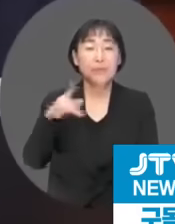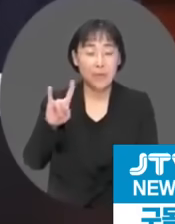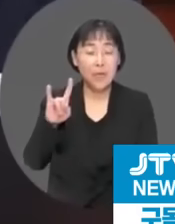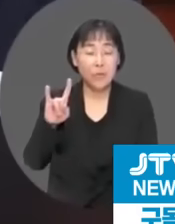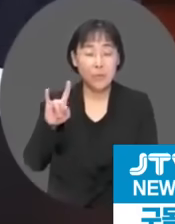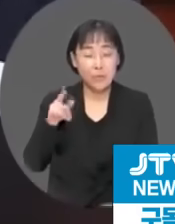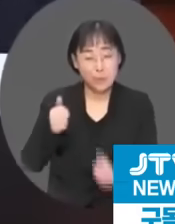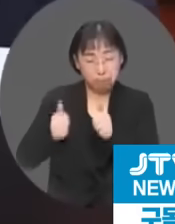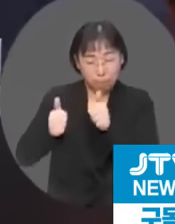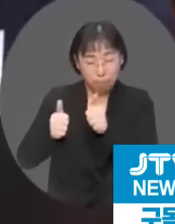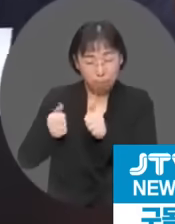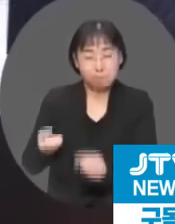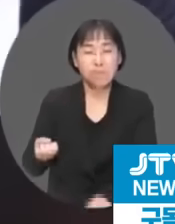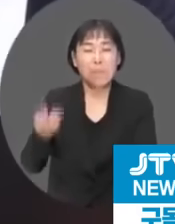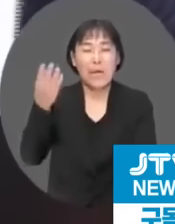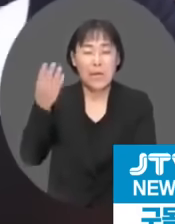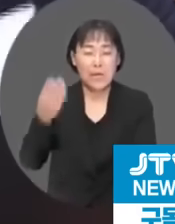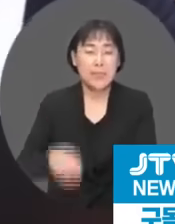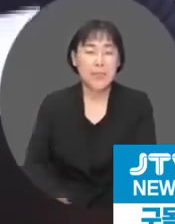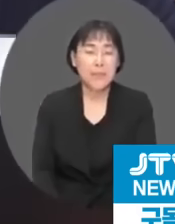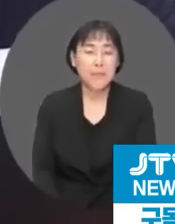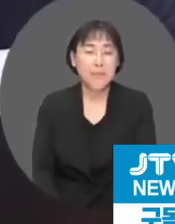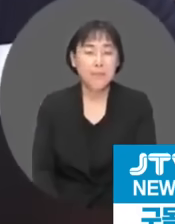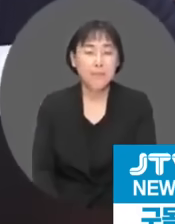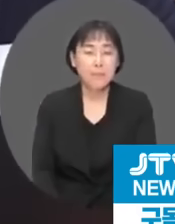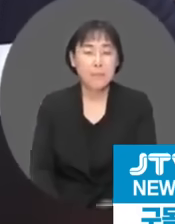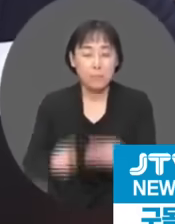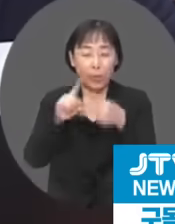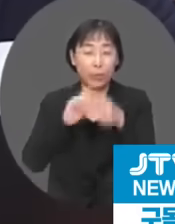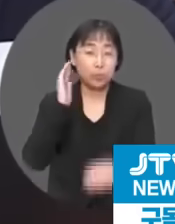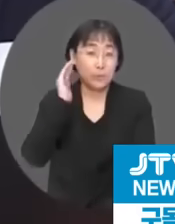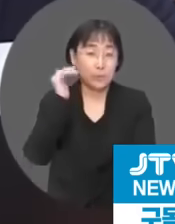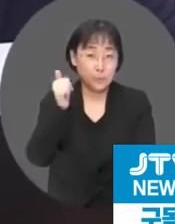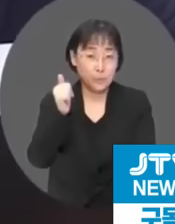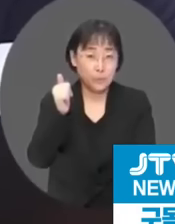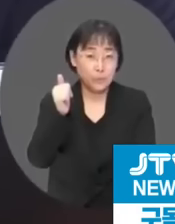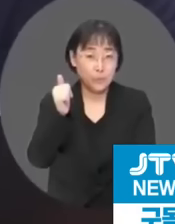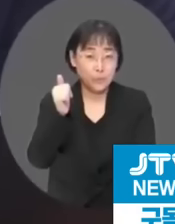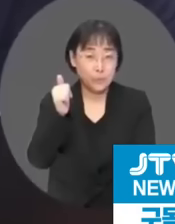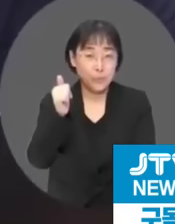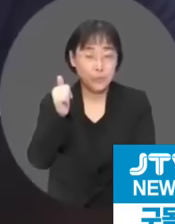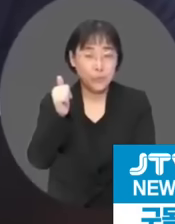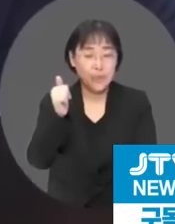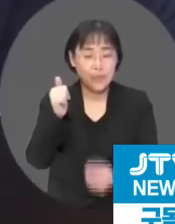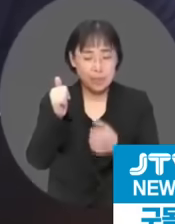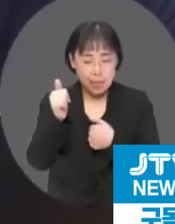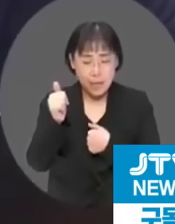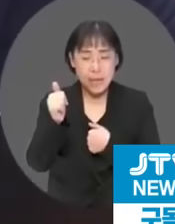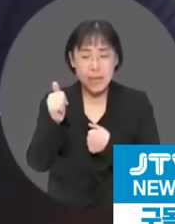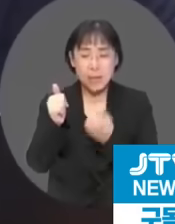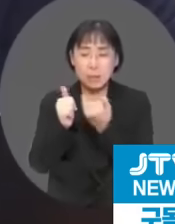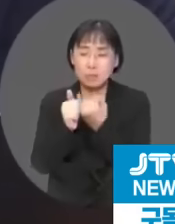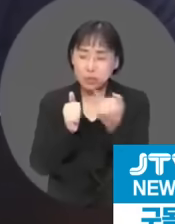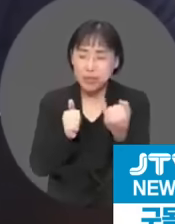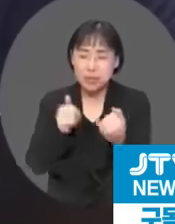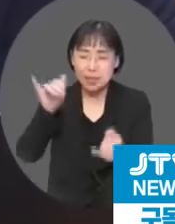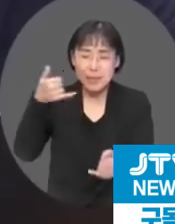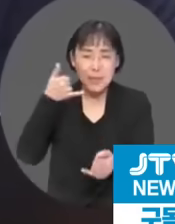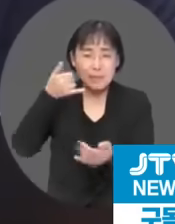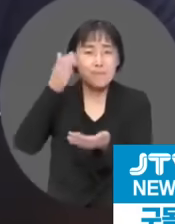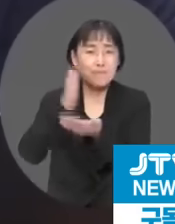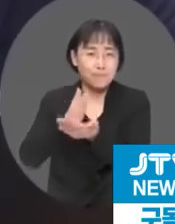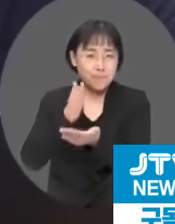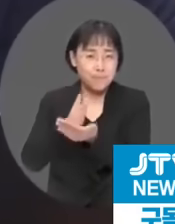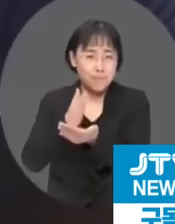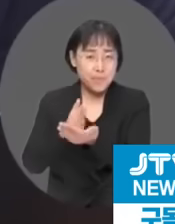확정되지겠습니다 그 좀 전에 윤성 대통령께 서 나랑 집사람한테 전화하지 마라고 그 제가 좀 전에 오전